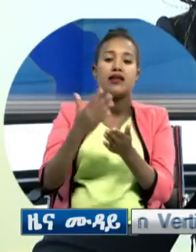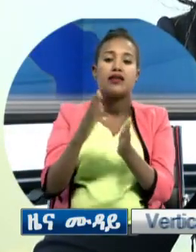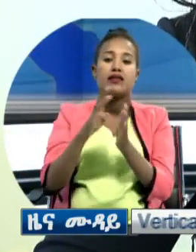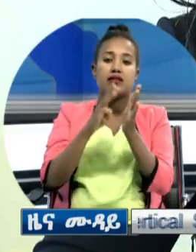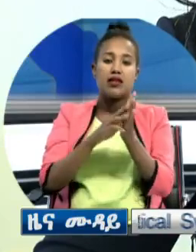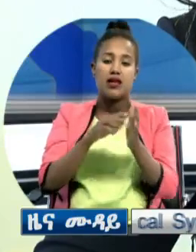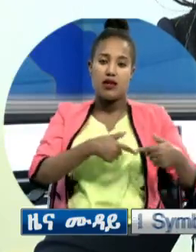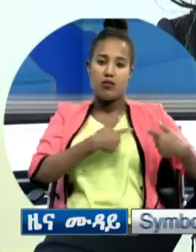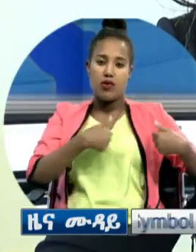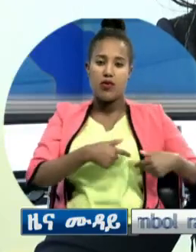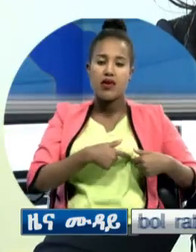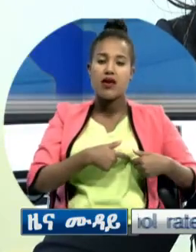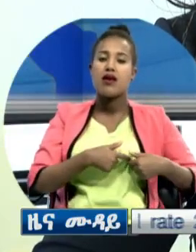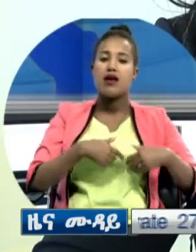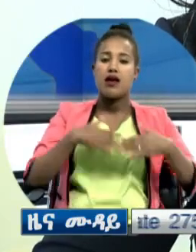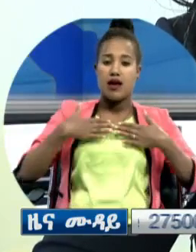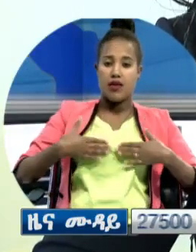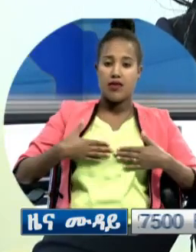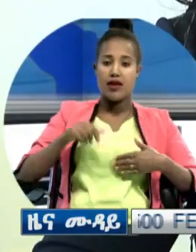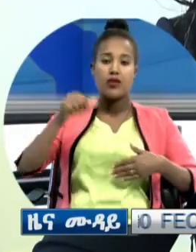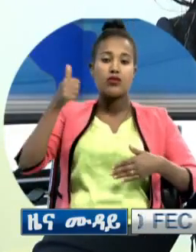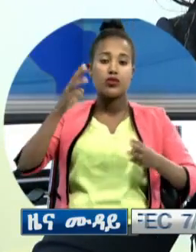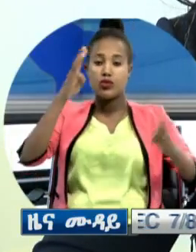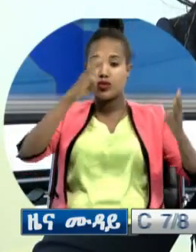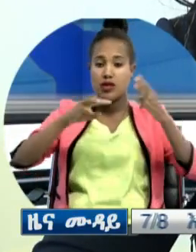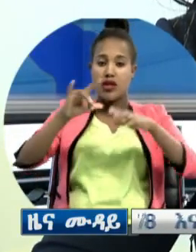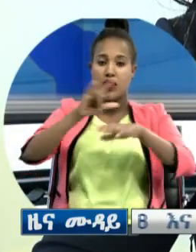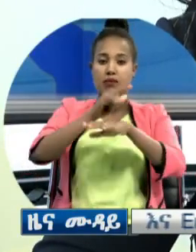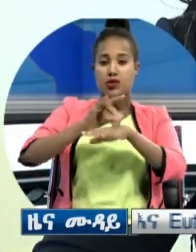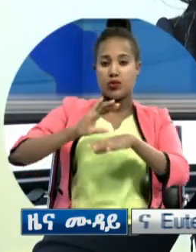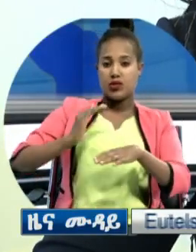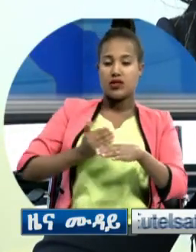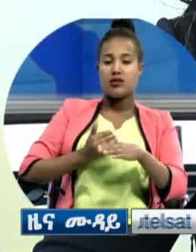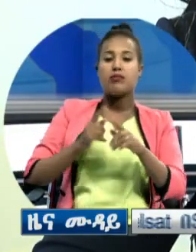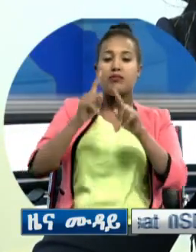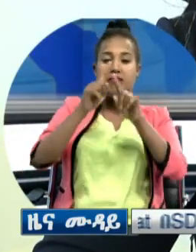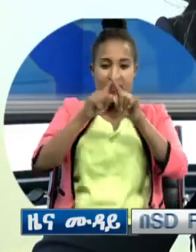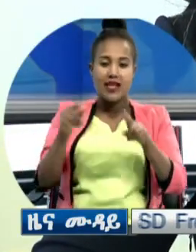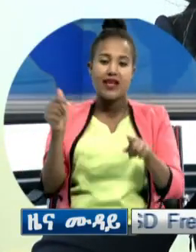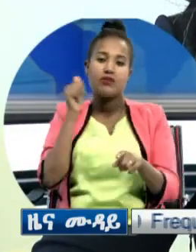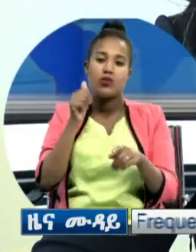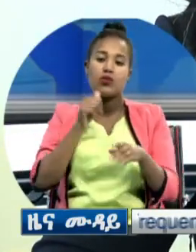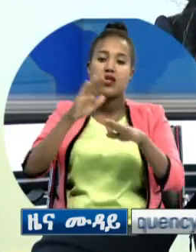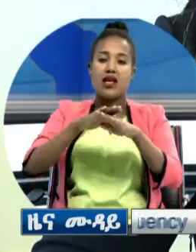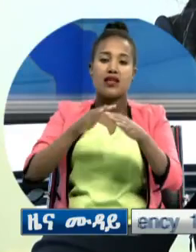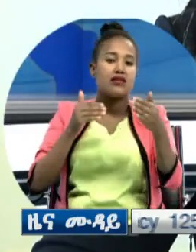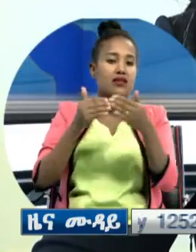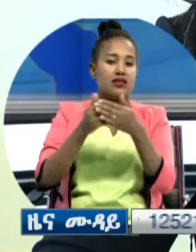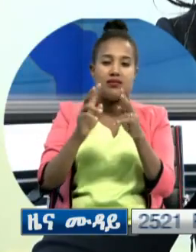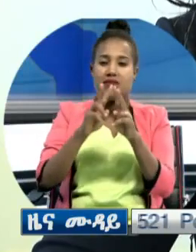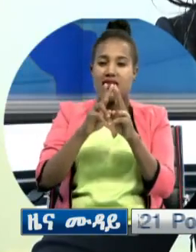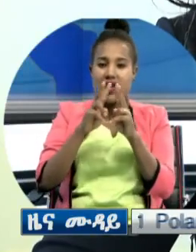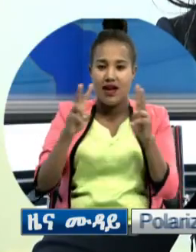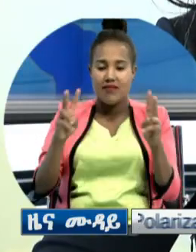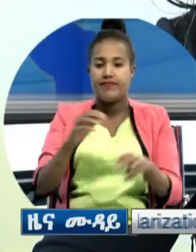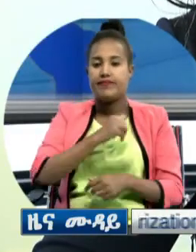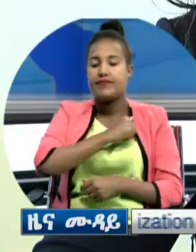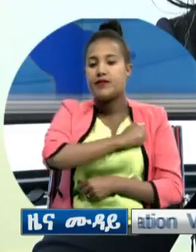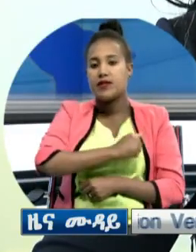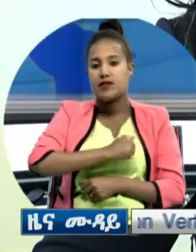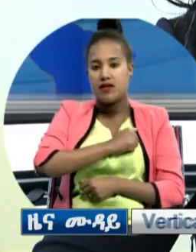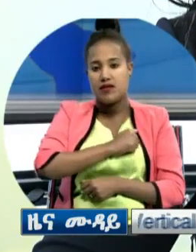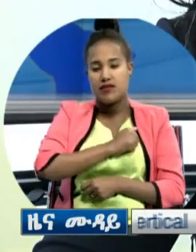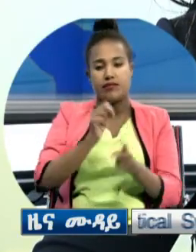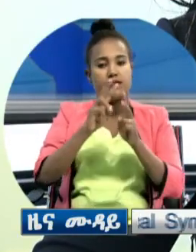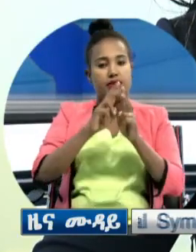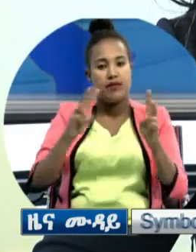ልቦናዊ አካላዊና ሌሎች ችግሮች በዜጎቻችን ላይ በተለይ በሴቶቻችን ላይ ሲደርስ በጣም እናዝናለን